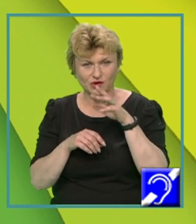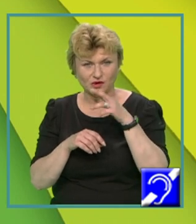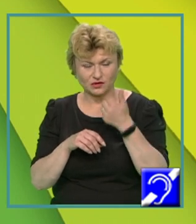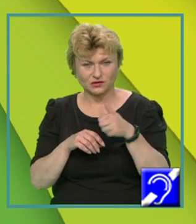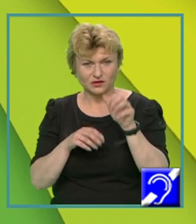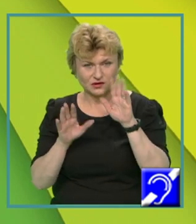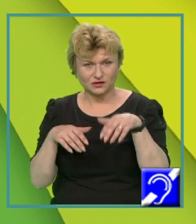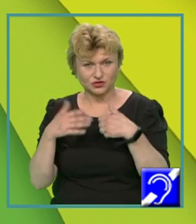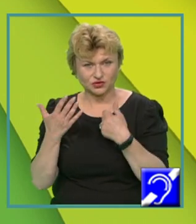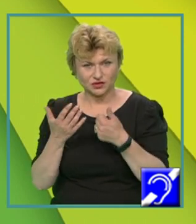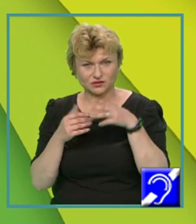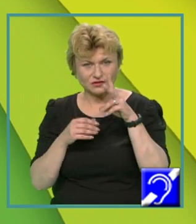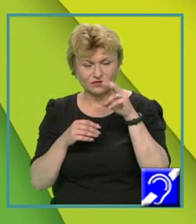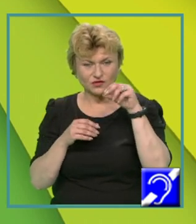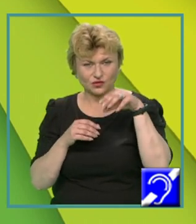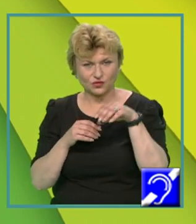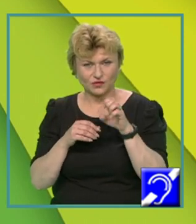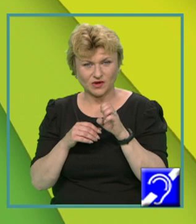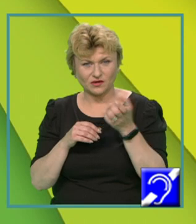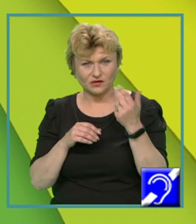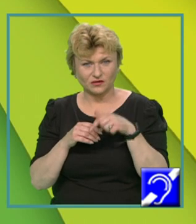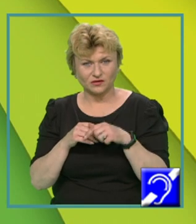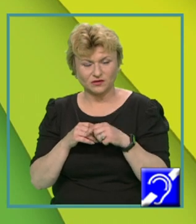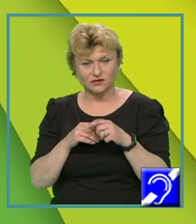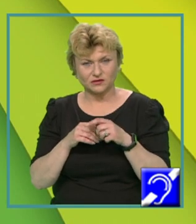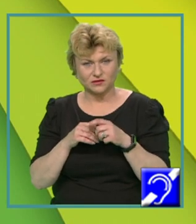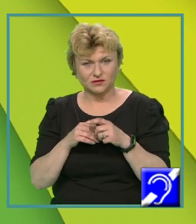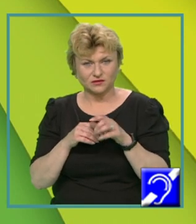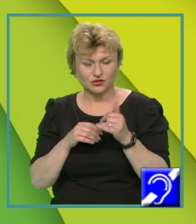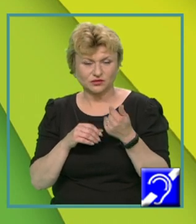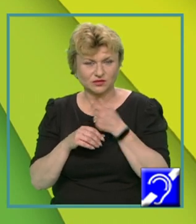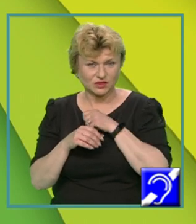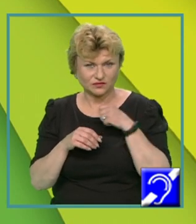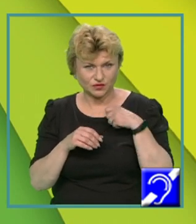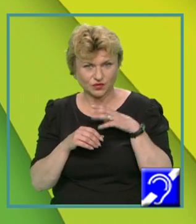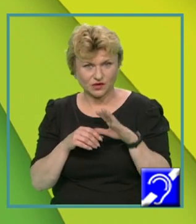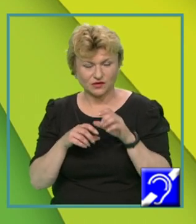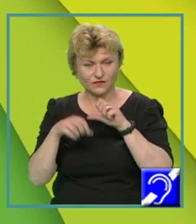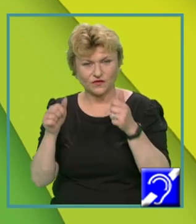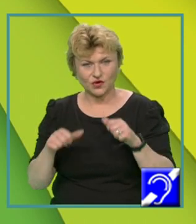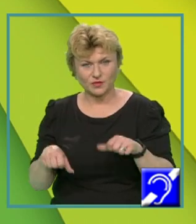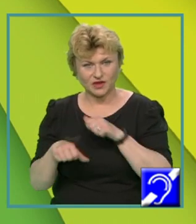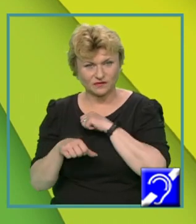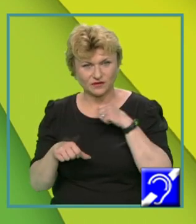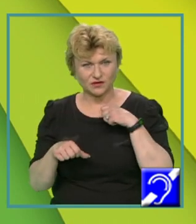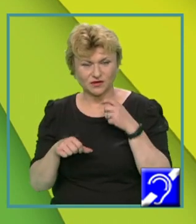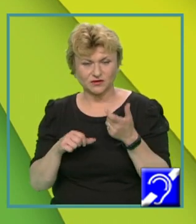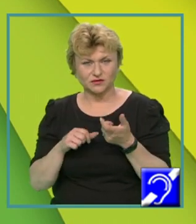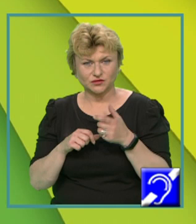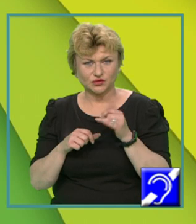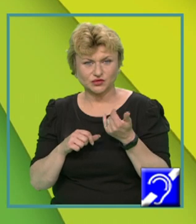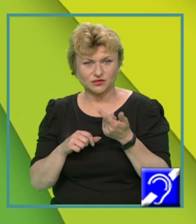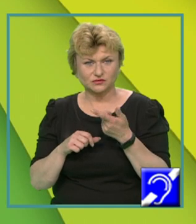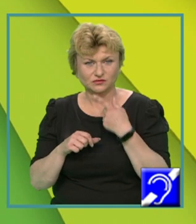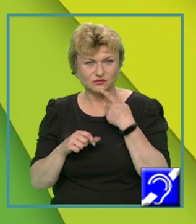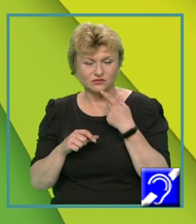volume, volumul curent, inspiratorul de rezervă, expiratorul de rezervă și rezidualul. Volumul rezidual fiind cel care nu iese din plămâni oricât de